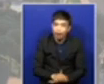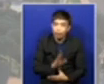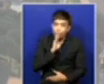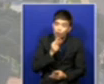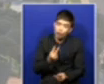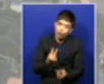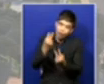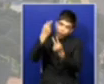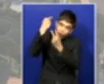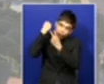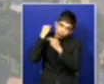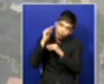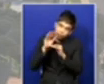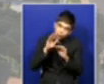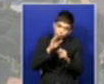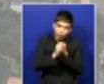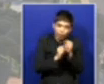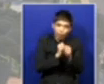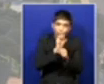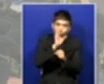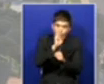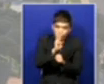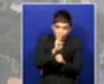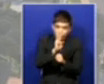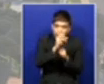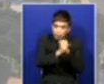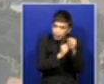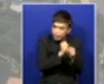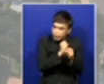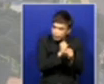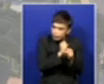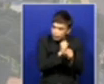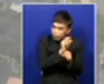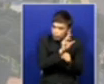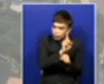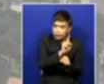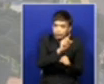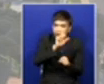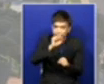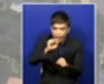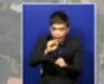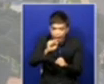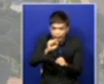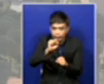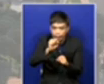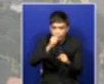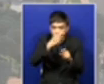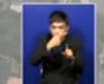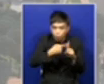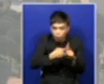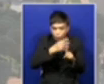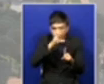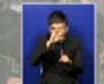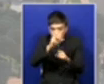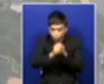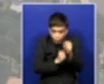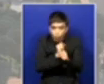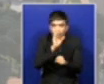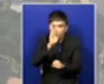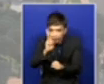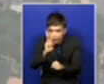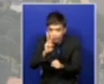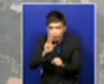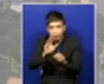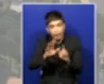กู้เพียงแค่ปีละ 100,000 ก็หมายความว่ากู้เพียงปีละแค่ 600,000 ล้านบาทเอาเงินมาใช้โควิดตอนประเ